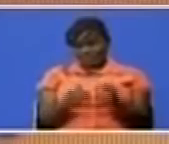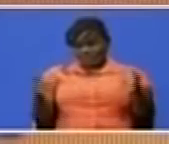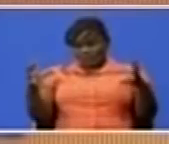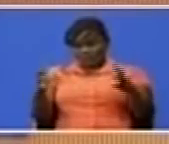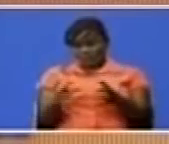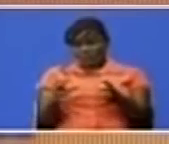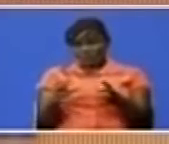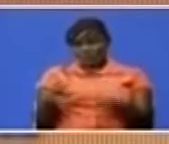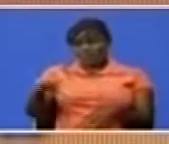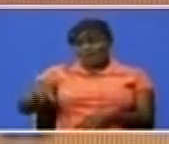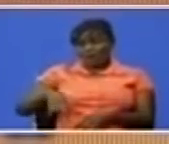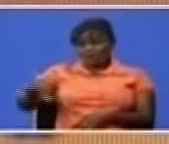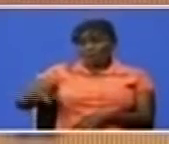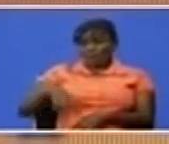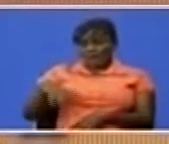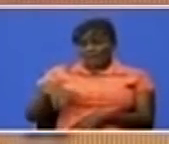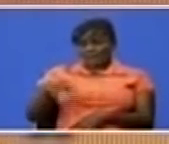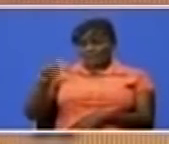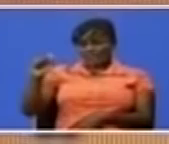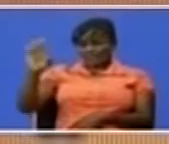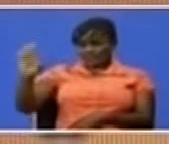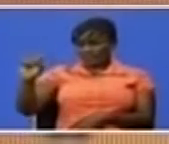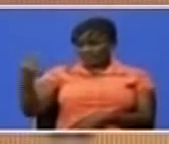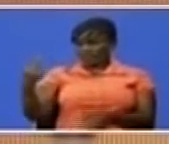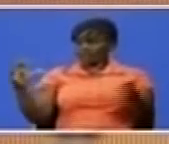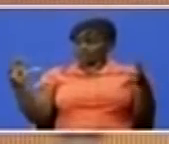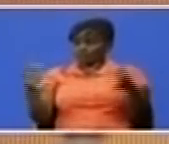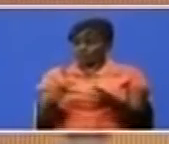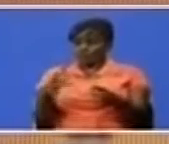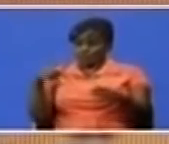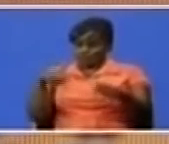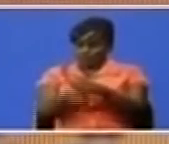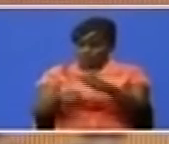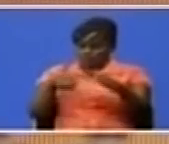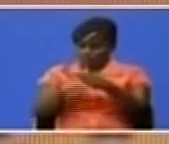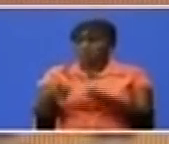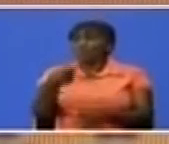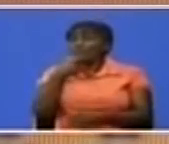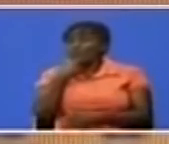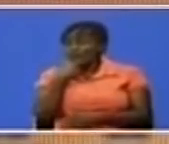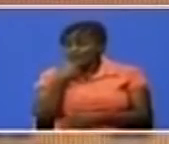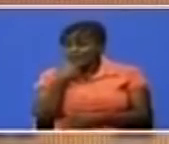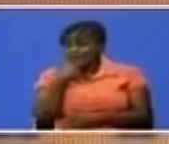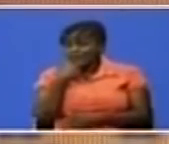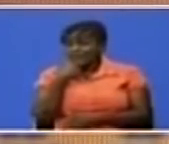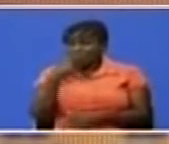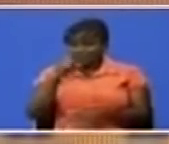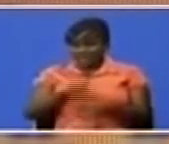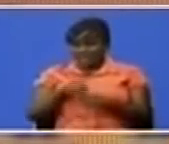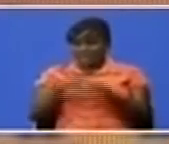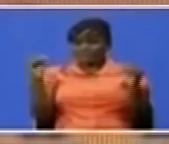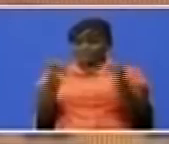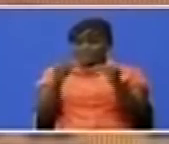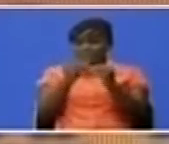Timu ya Nakumat FC inatarajia kuwa timu ya kwanza msimu huu kulaza mabingwa wa ligi ya humu nchini Gor Mahia watakapochuana kwenye